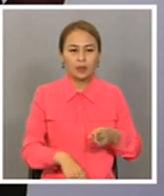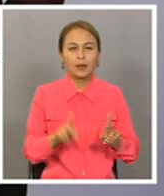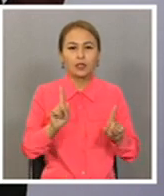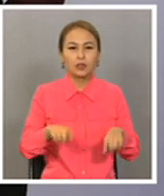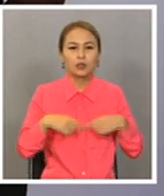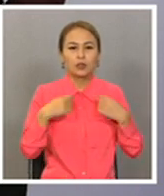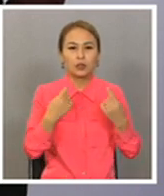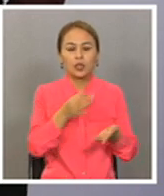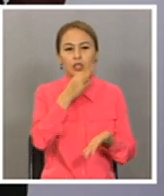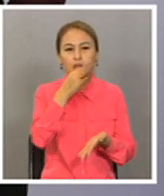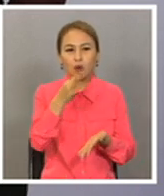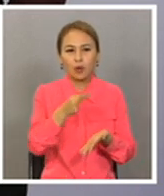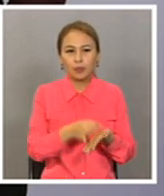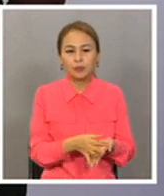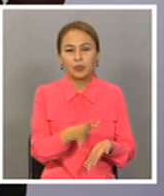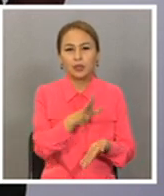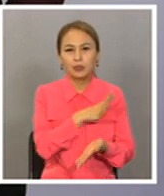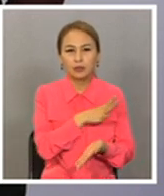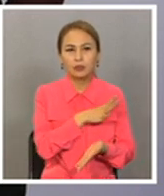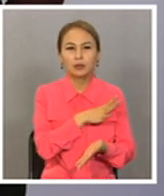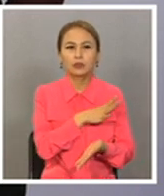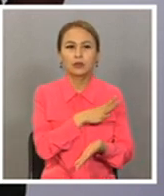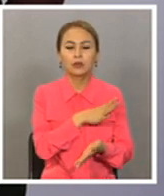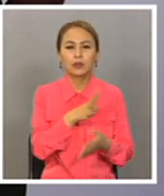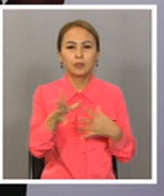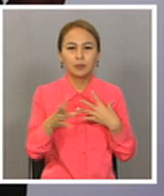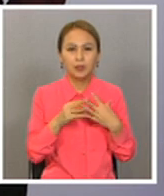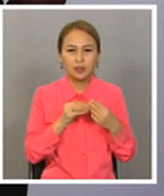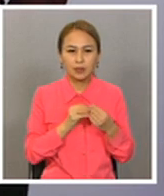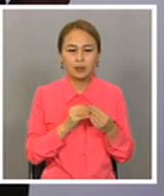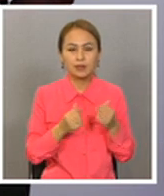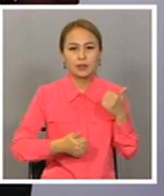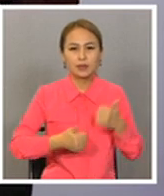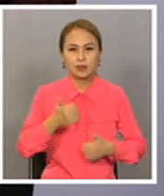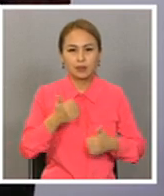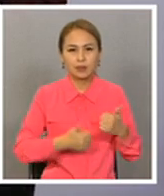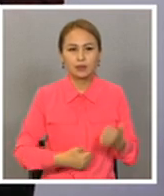пен жауаптарыңызды бірге